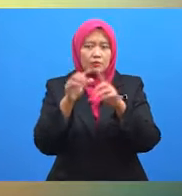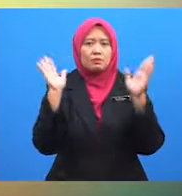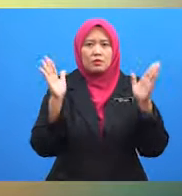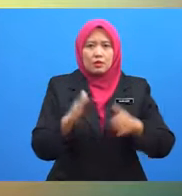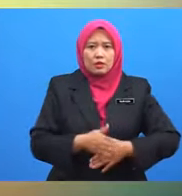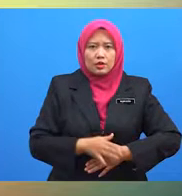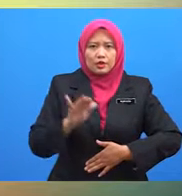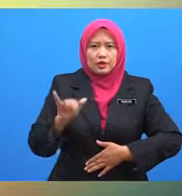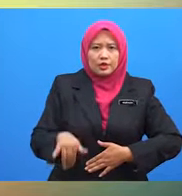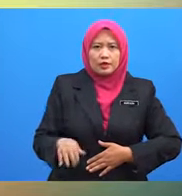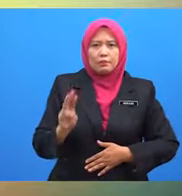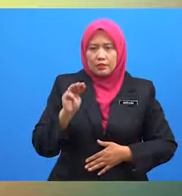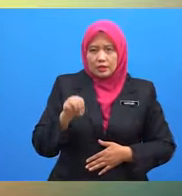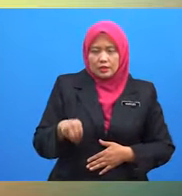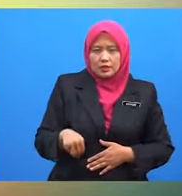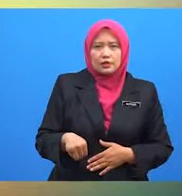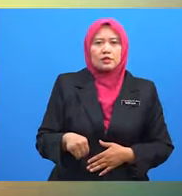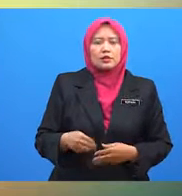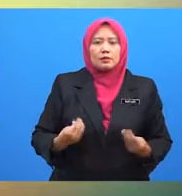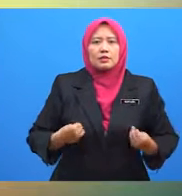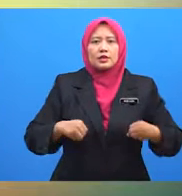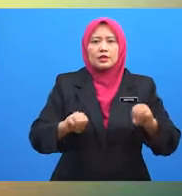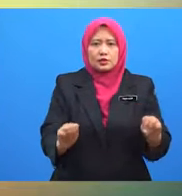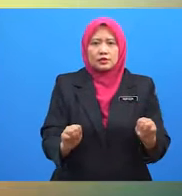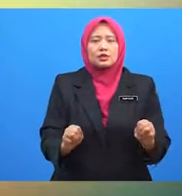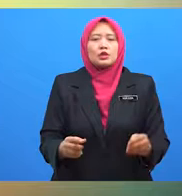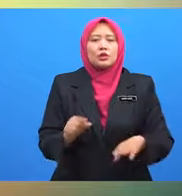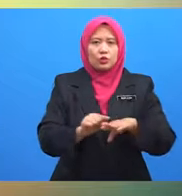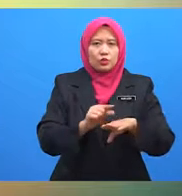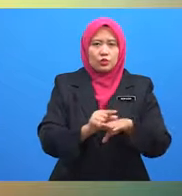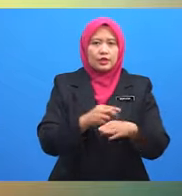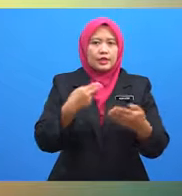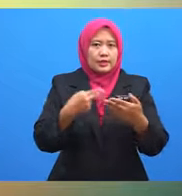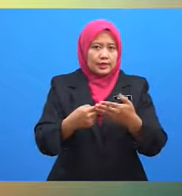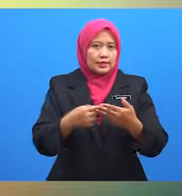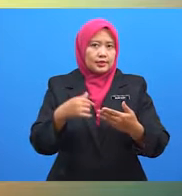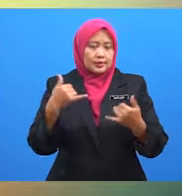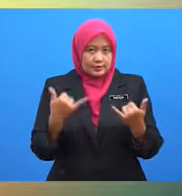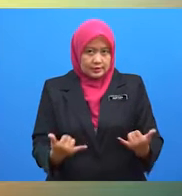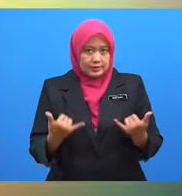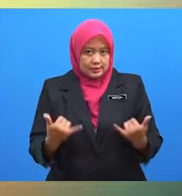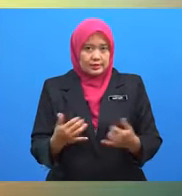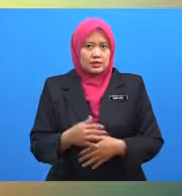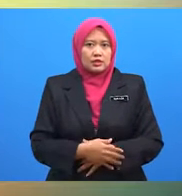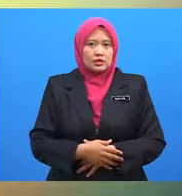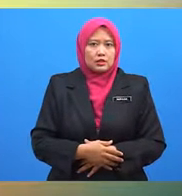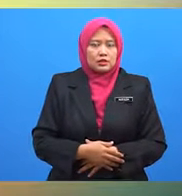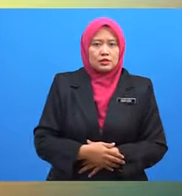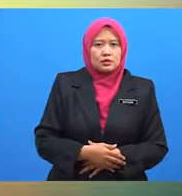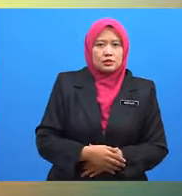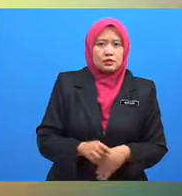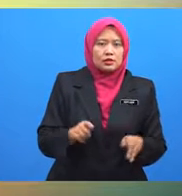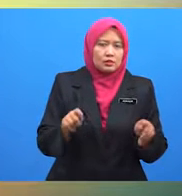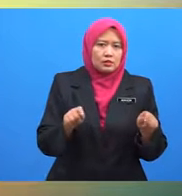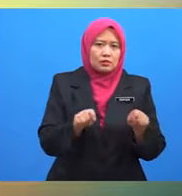banyak perkataan Melayu yang masih digunakan sehingga kini, seperti abai,